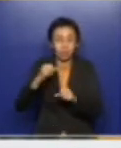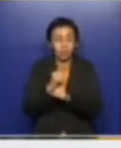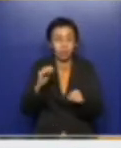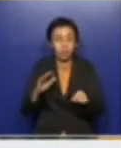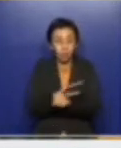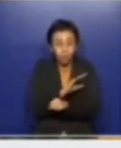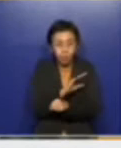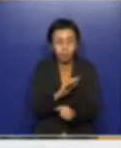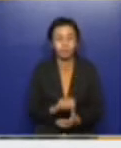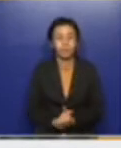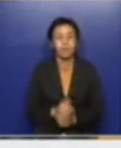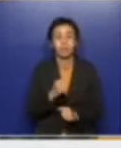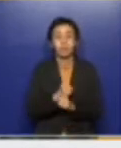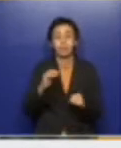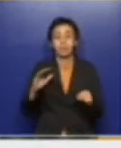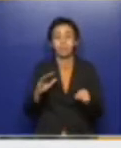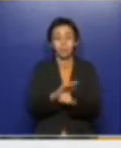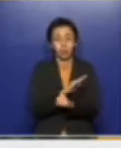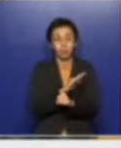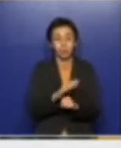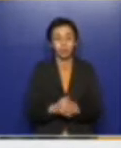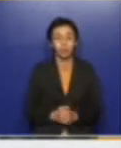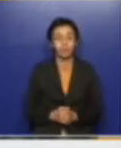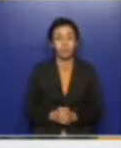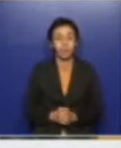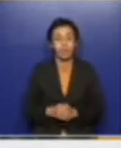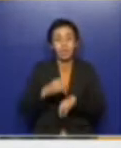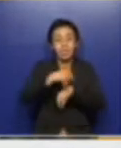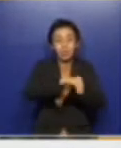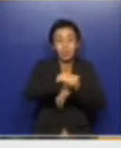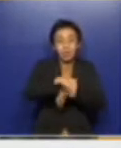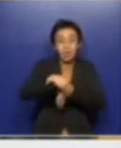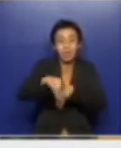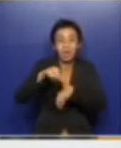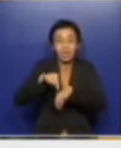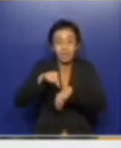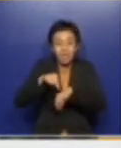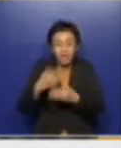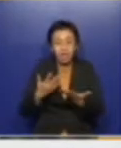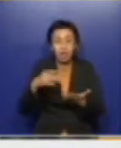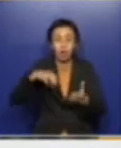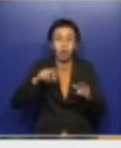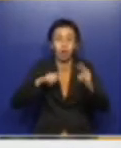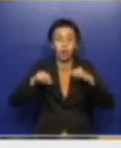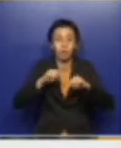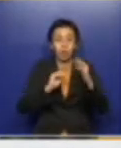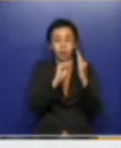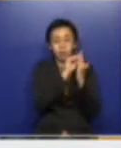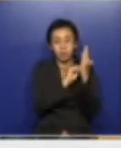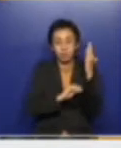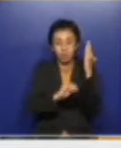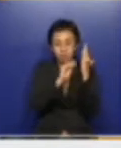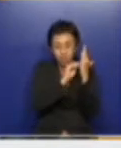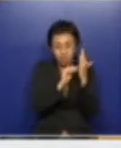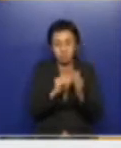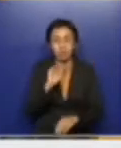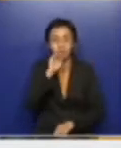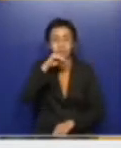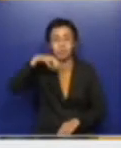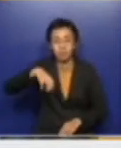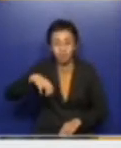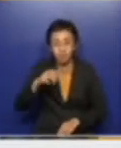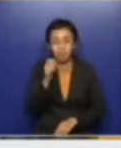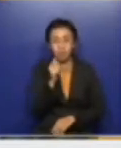มิติทุกมิตินะครับซึ่งเครือข่ายนี้นะครับไม่ว่าจะเป็นองค์กรปกครองท้องถิ่นเทศบาลอบต.อบจ.นะ